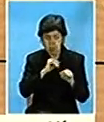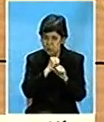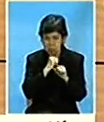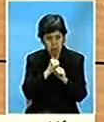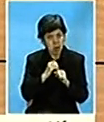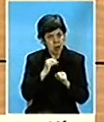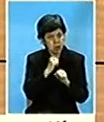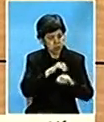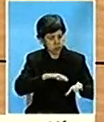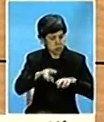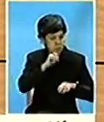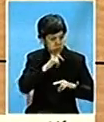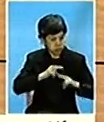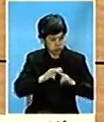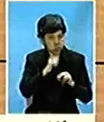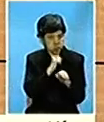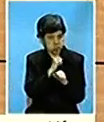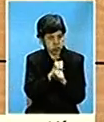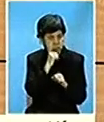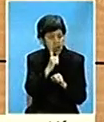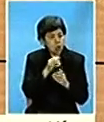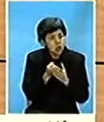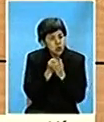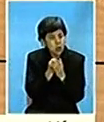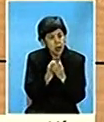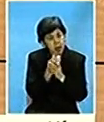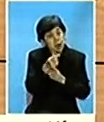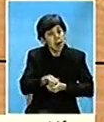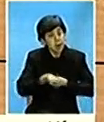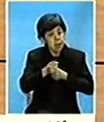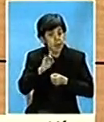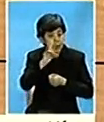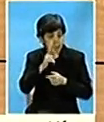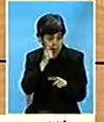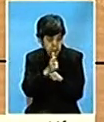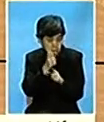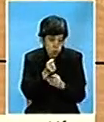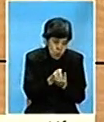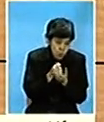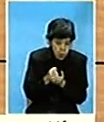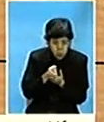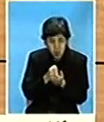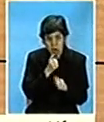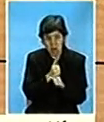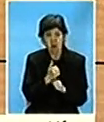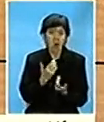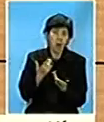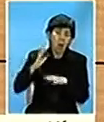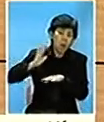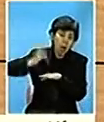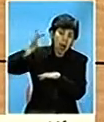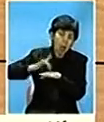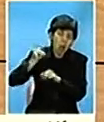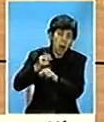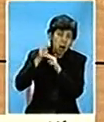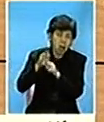ที่สามารถบริหารจัดการน้ำเพื่อเกษตรกรรมแล้วก็บรรเทาความเสียหายไม่ใช่รอธรรมชาติลงโทษอ